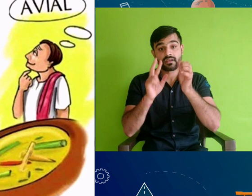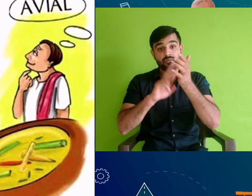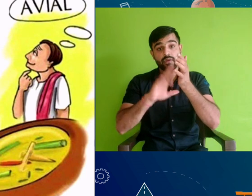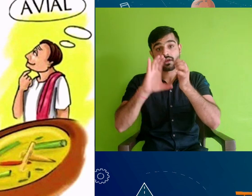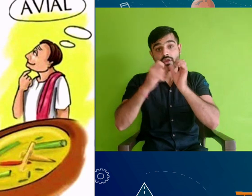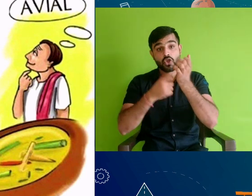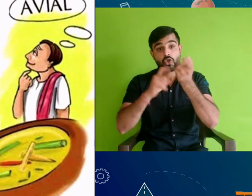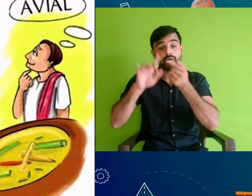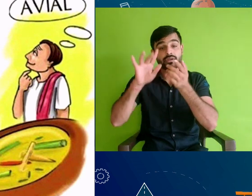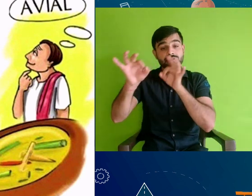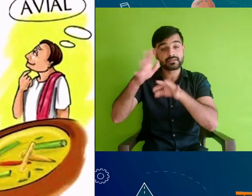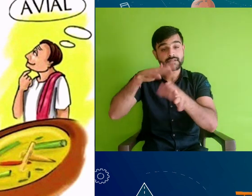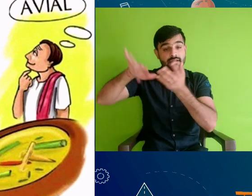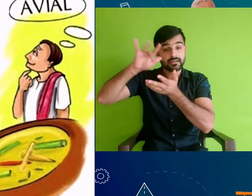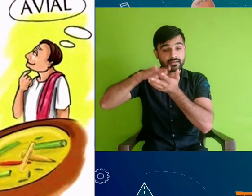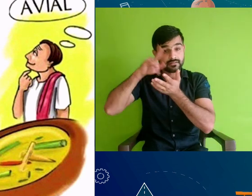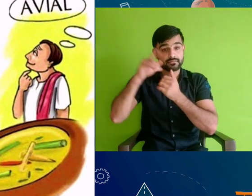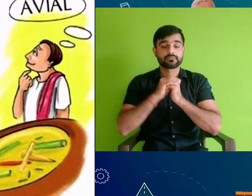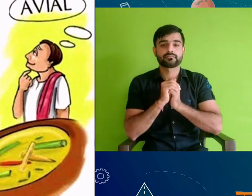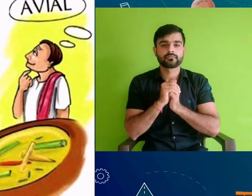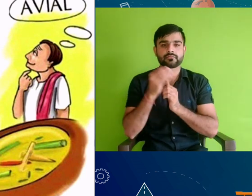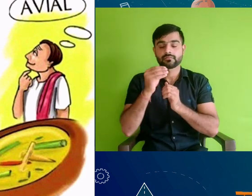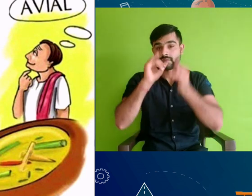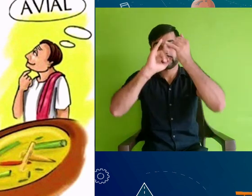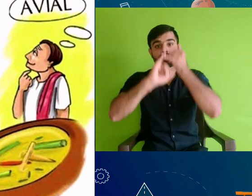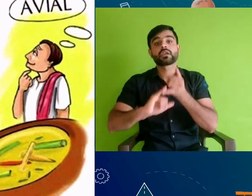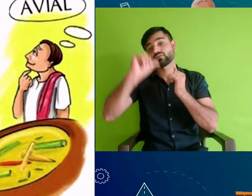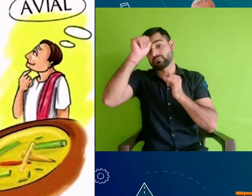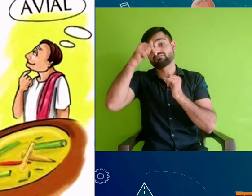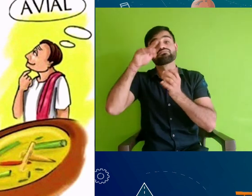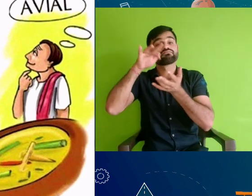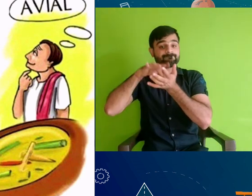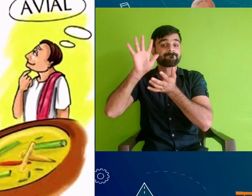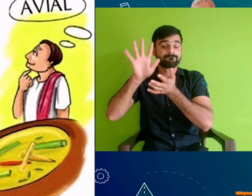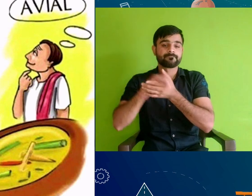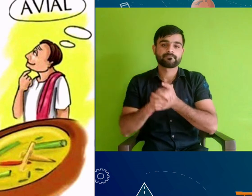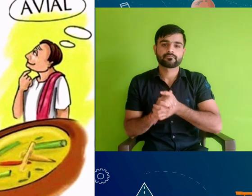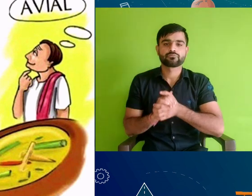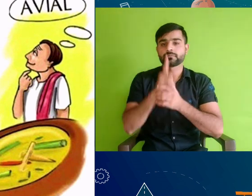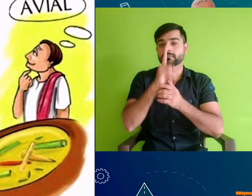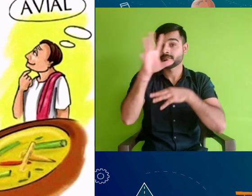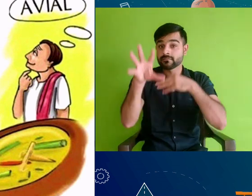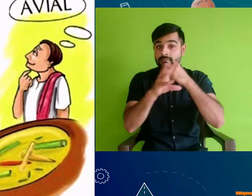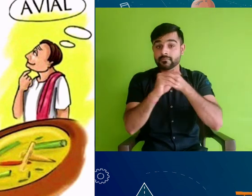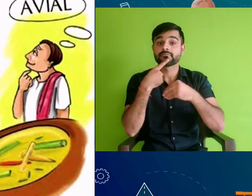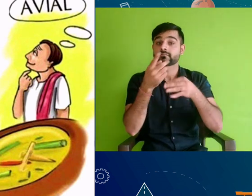कि साउथ इंडिया में पाई जाती है। एक चीज और बताना चाहूंगी यहाँ पे